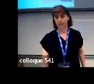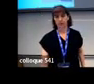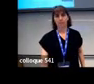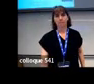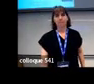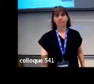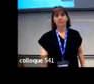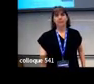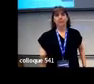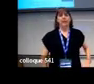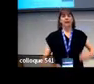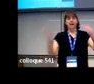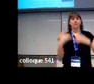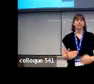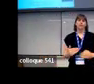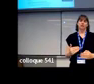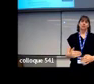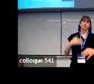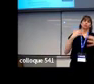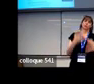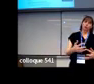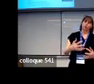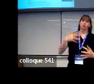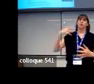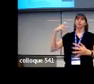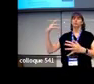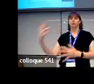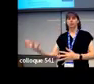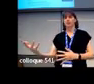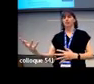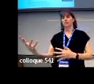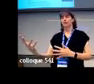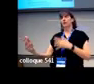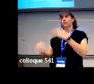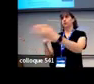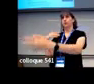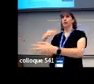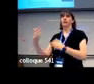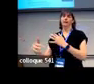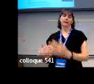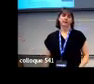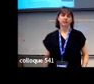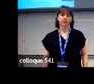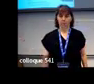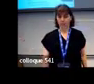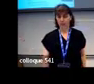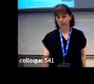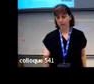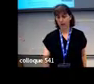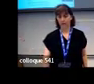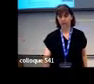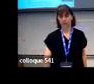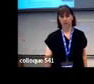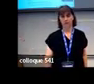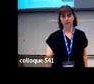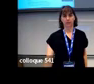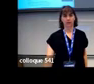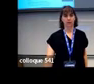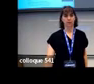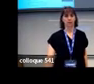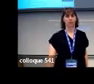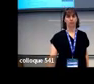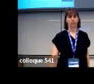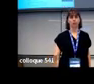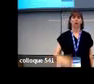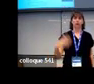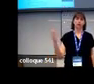aussi. Et à la fin de chaque chapitre, il y a toujours un résumé, toujours des activités de révision interactives, puis la bibliographie pour ceux et celles qui voudraient